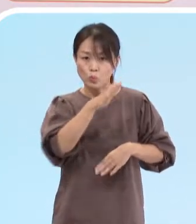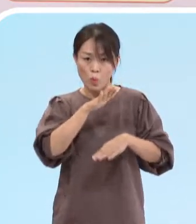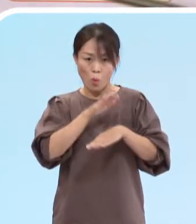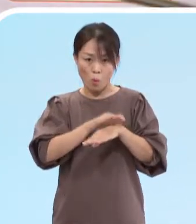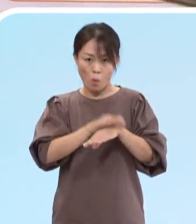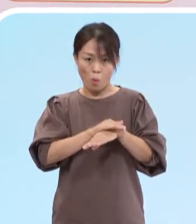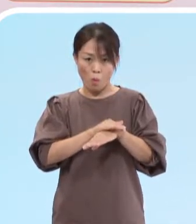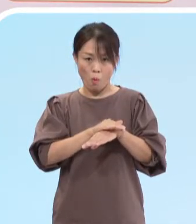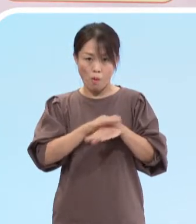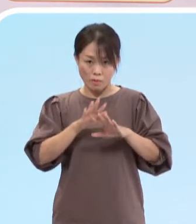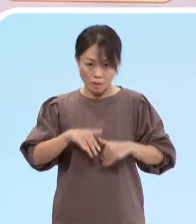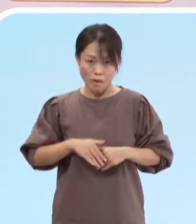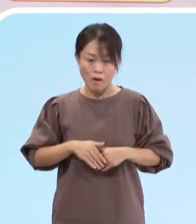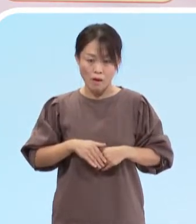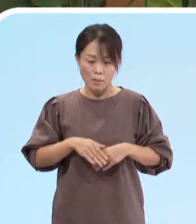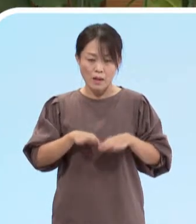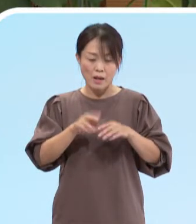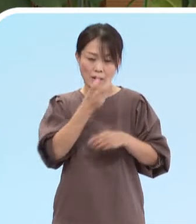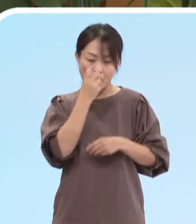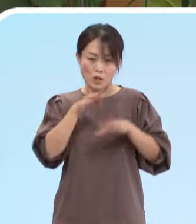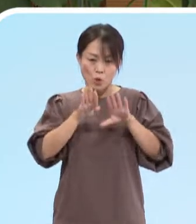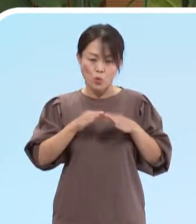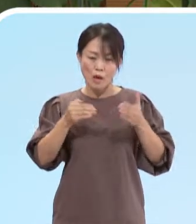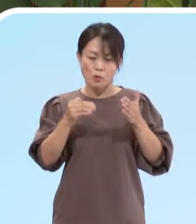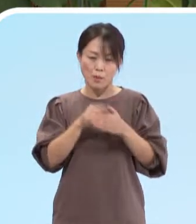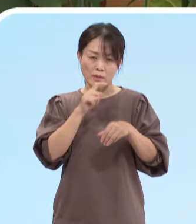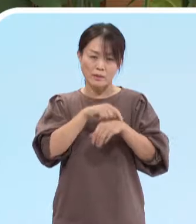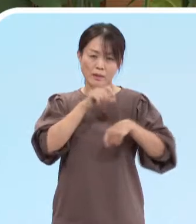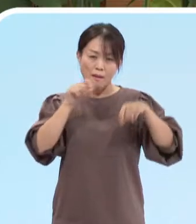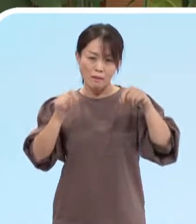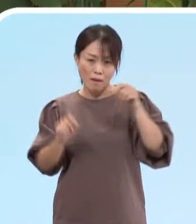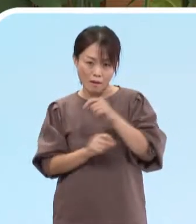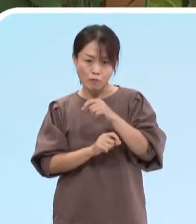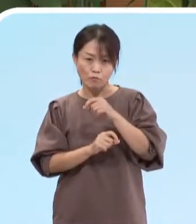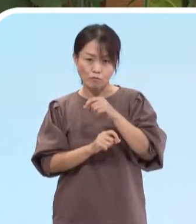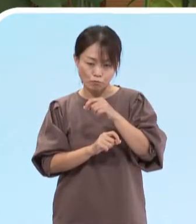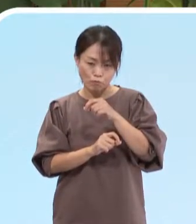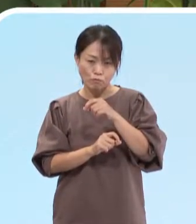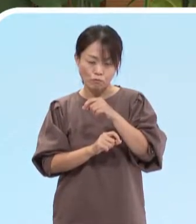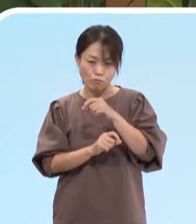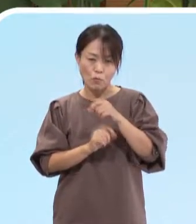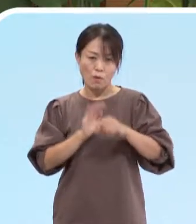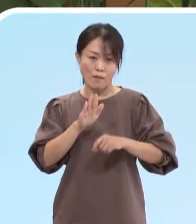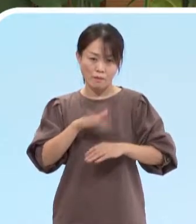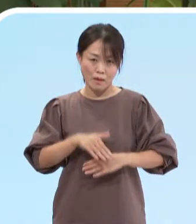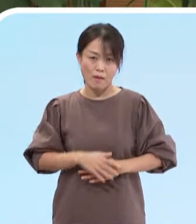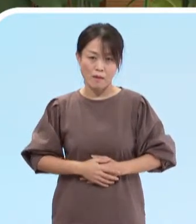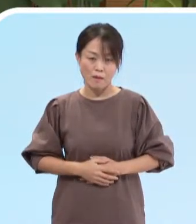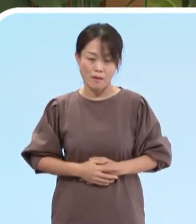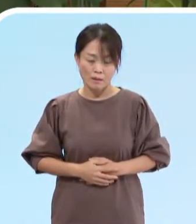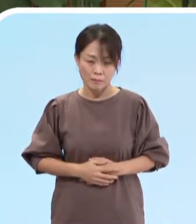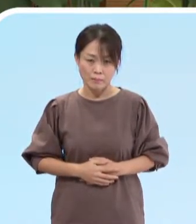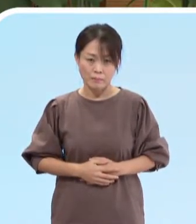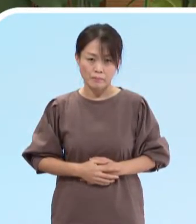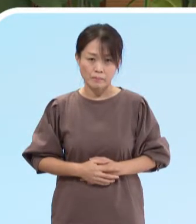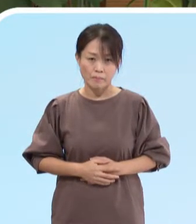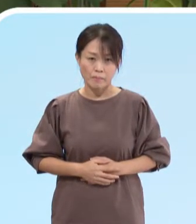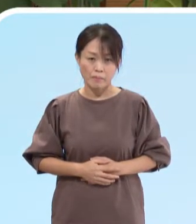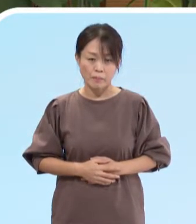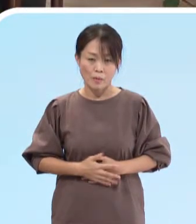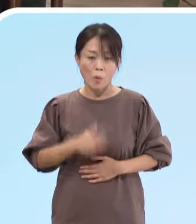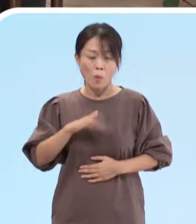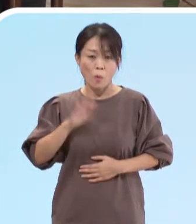というのが介在していたためにですね、受けるまでに非常に時間がかかったりハードルが高いなという感じがあったかもしれ